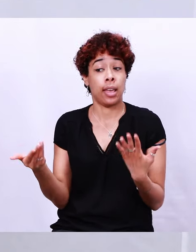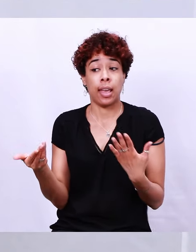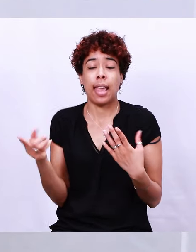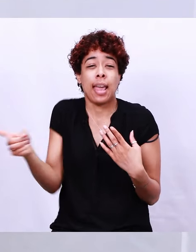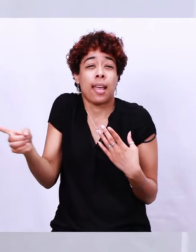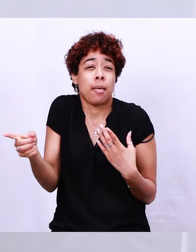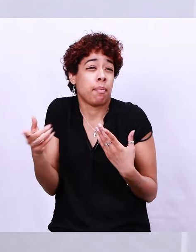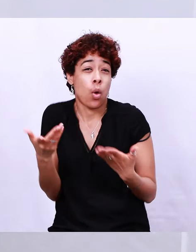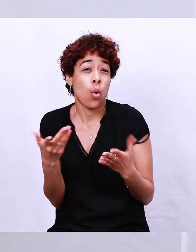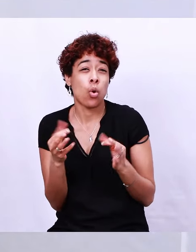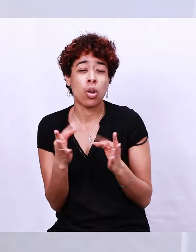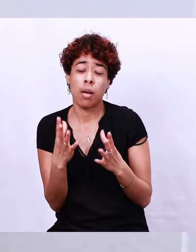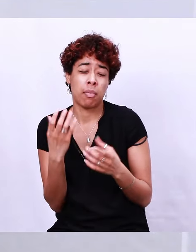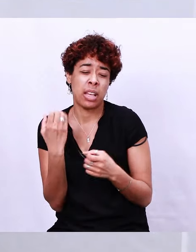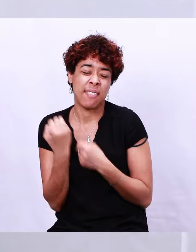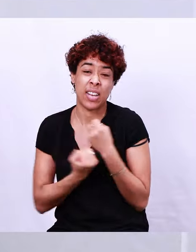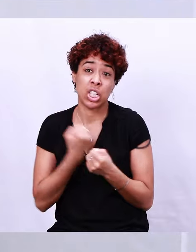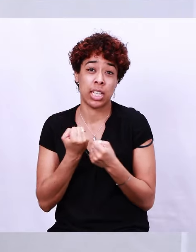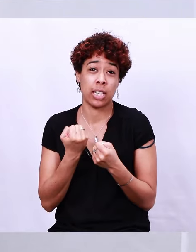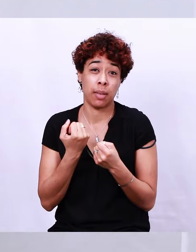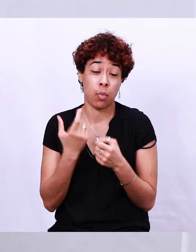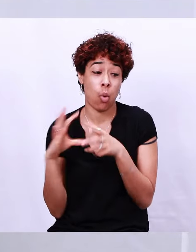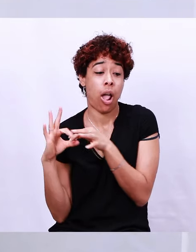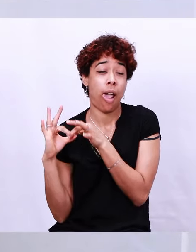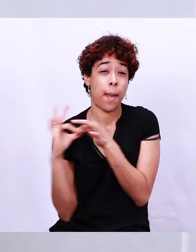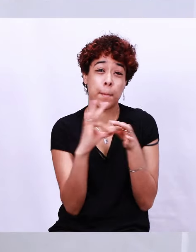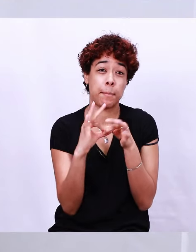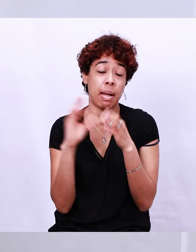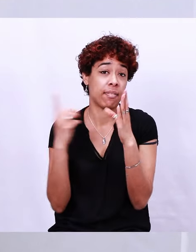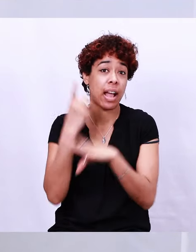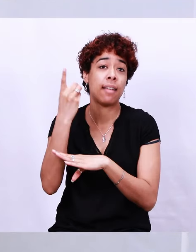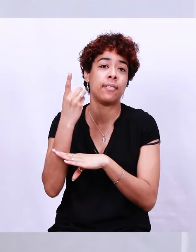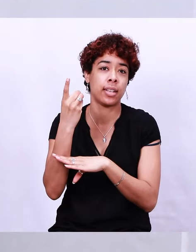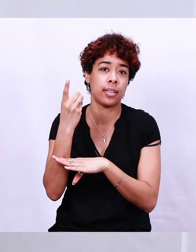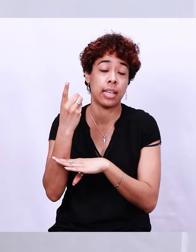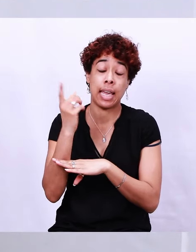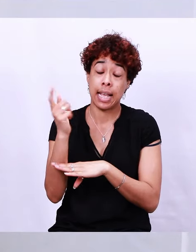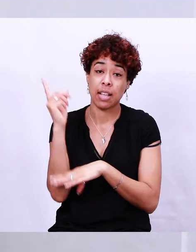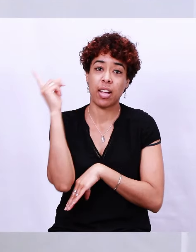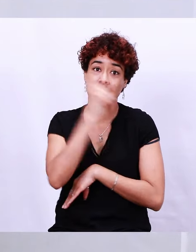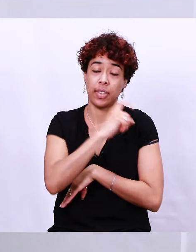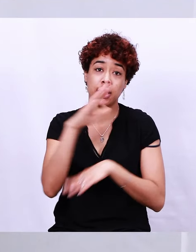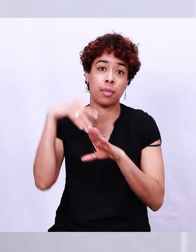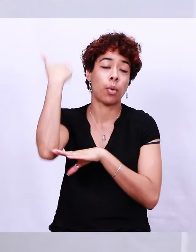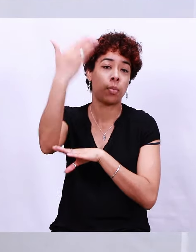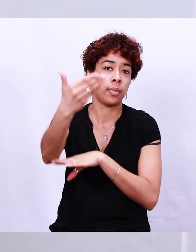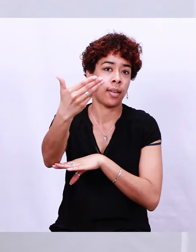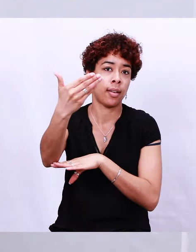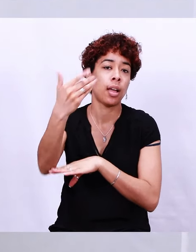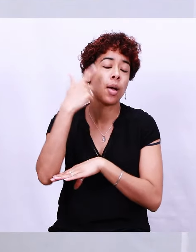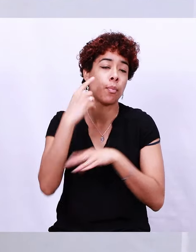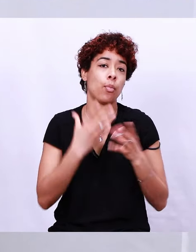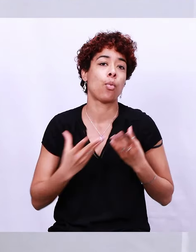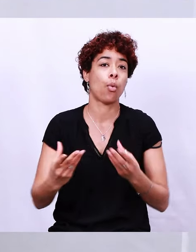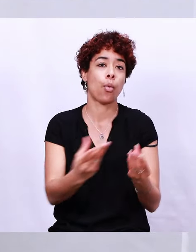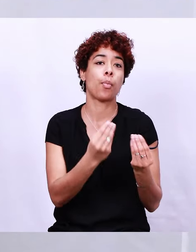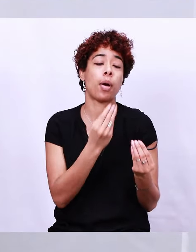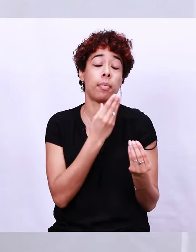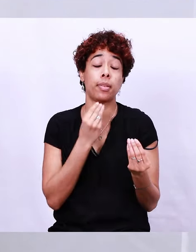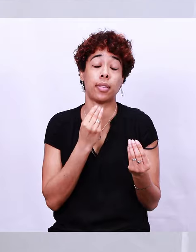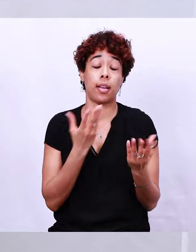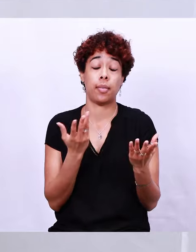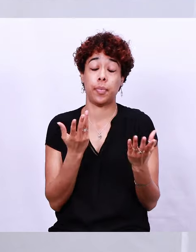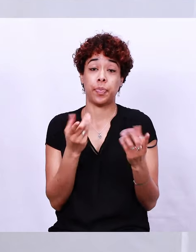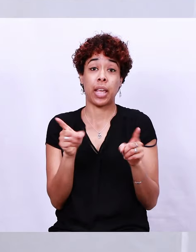épine dans leurs pieds parce qu'ils vont être attachés à Josué et ça va être ça va être une difficulté supplémentaire pour Israël ils vont excusez-moi